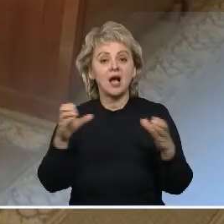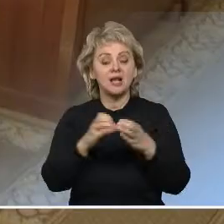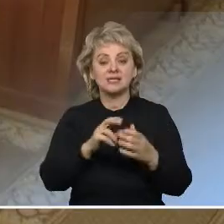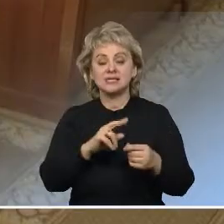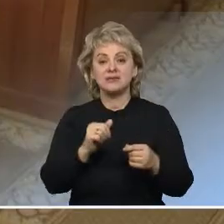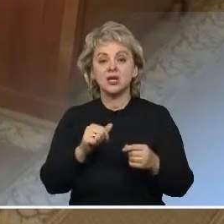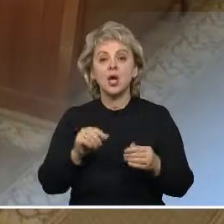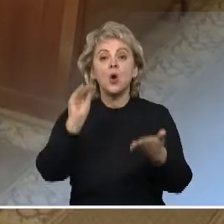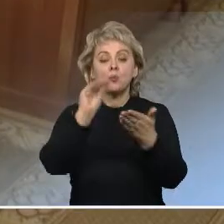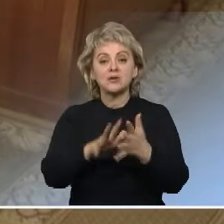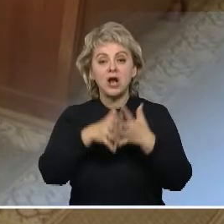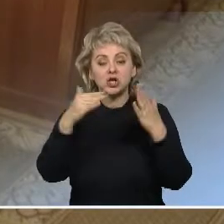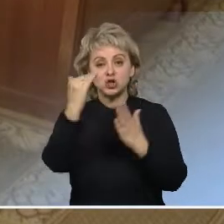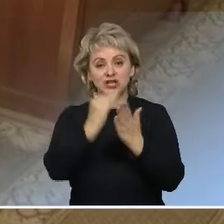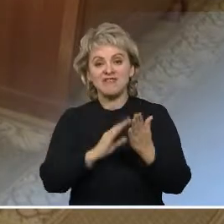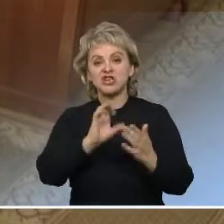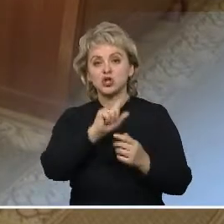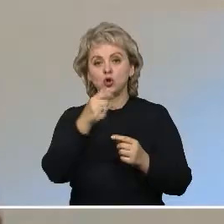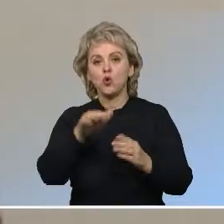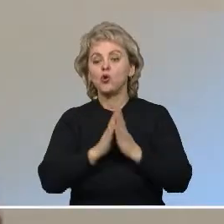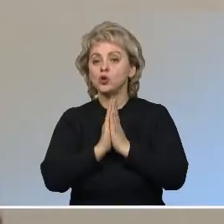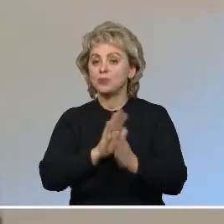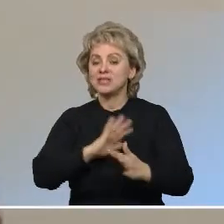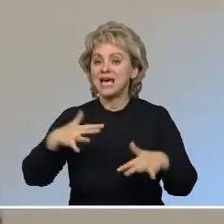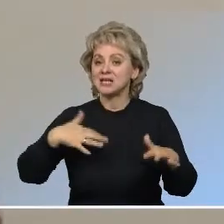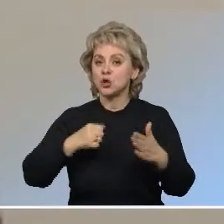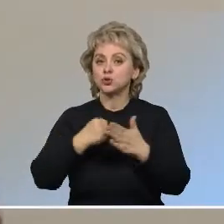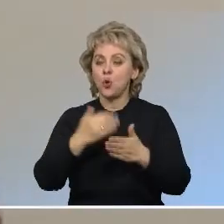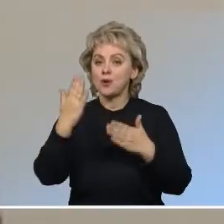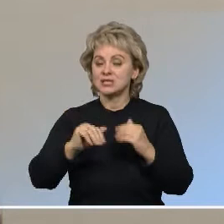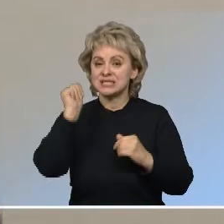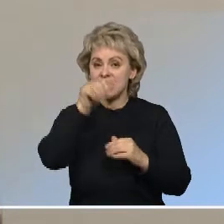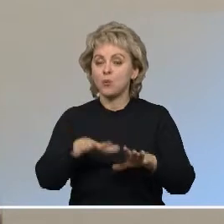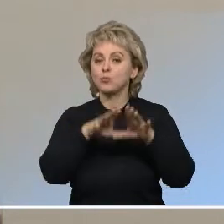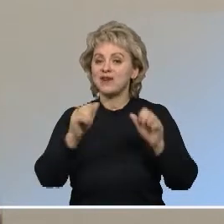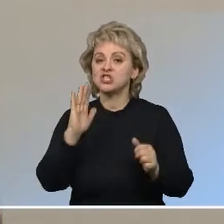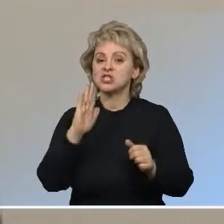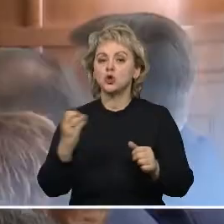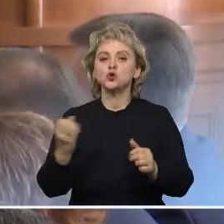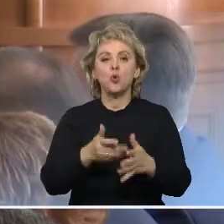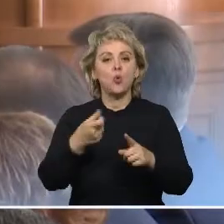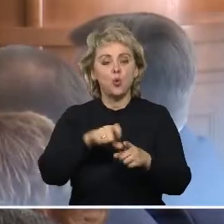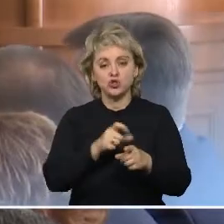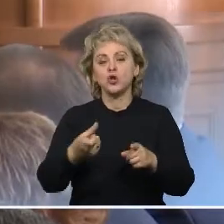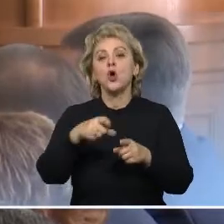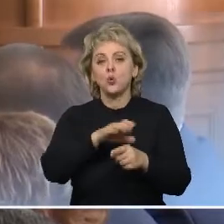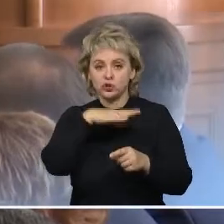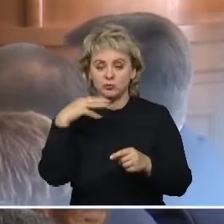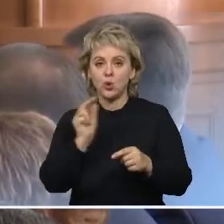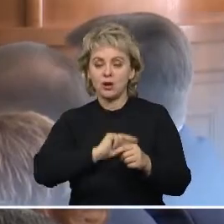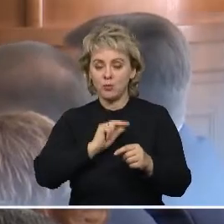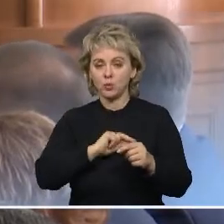какие-то. Поставив большие задачи, Василий Голубев попросил не расслабляться. До конца года правительству предстоит еще очень и очень много